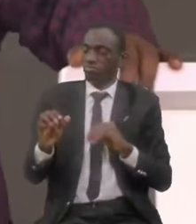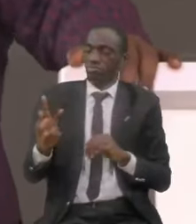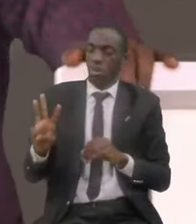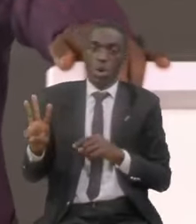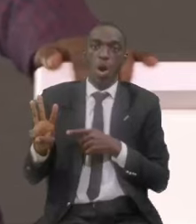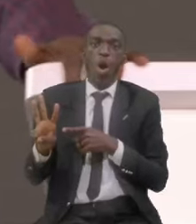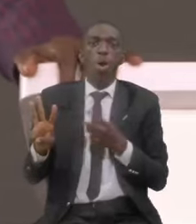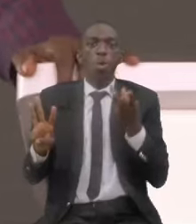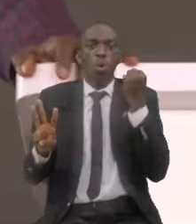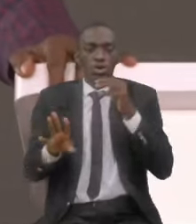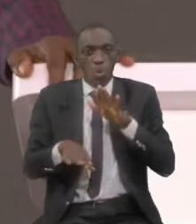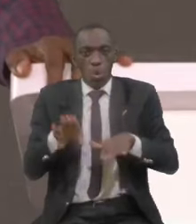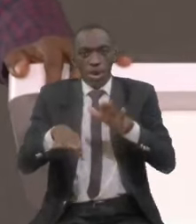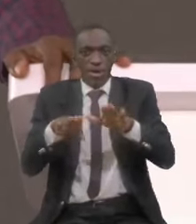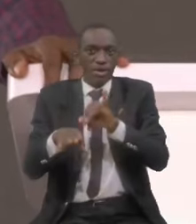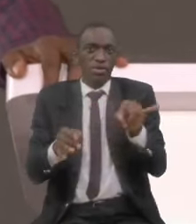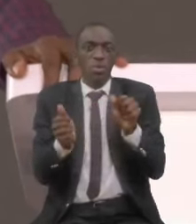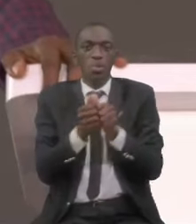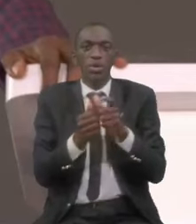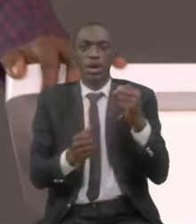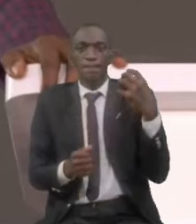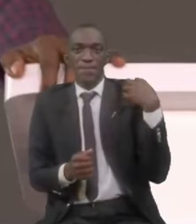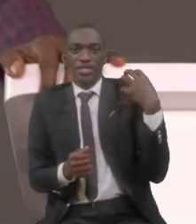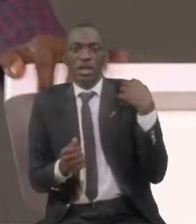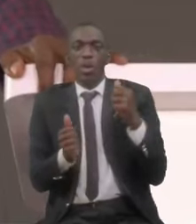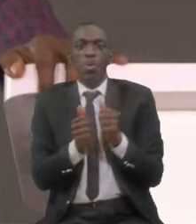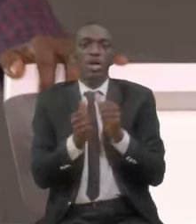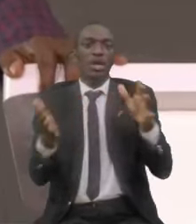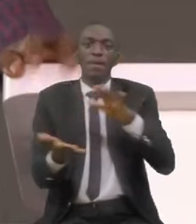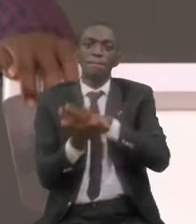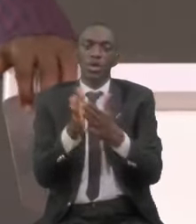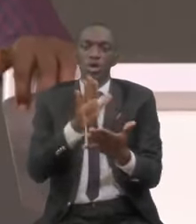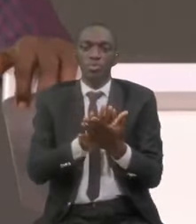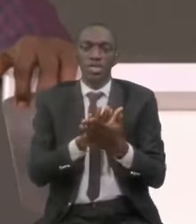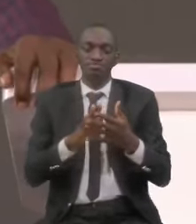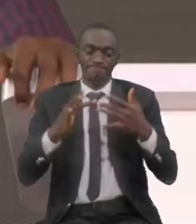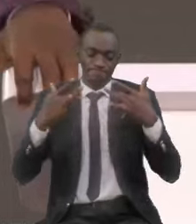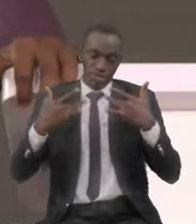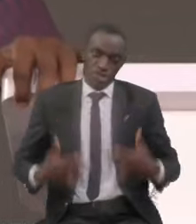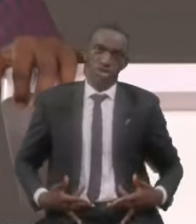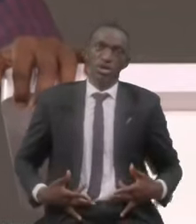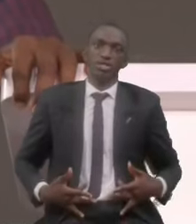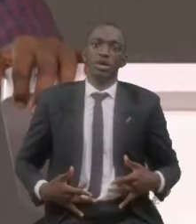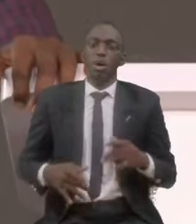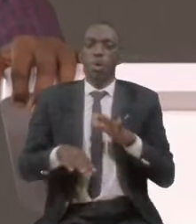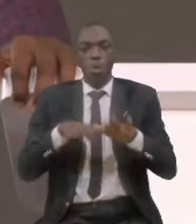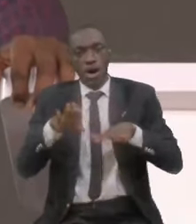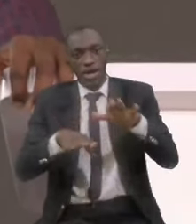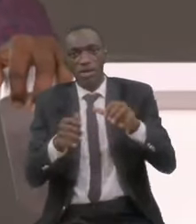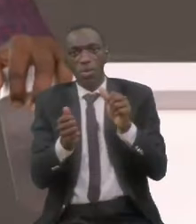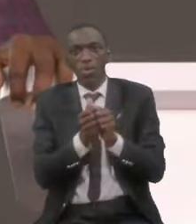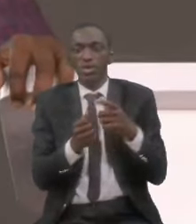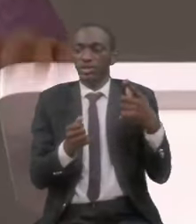maître sans être découragé, marchant avec le maître, marchant